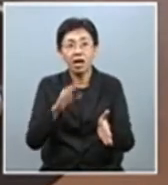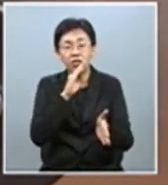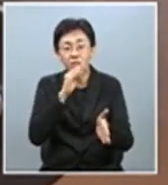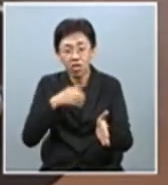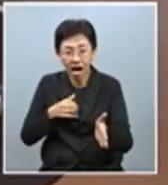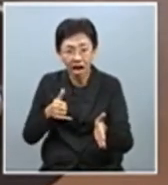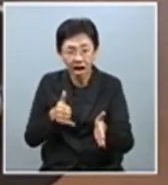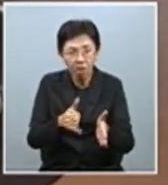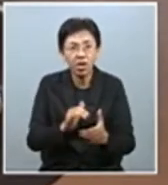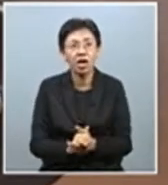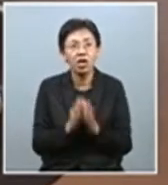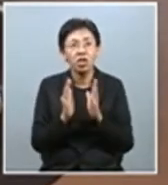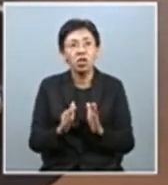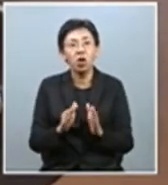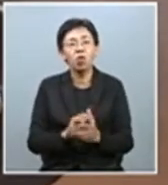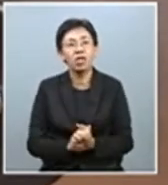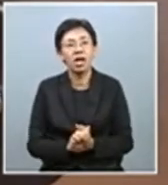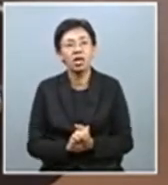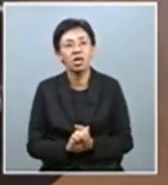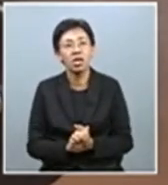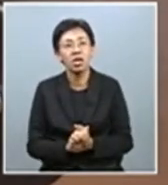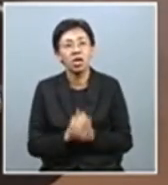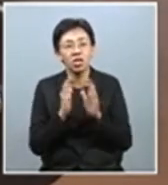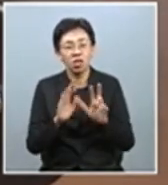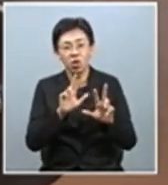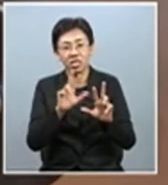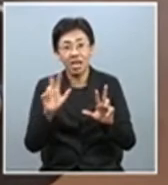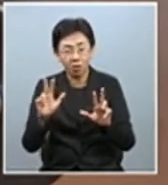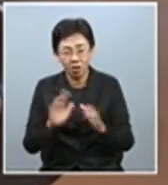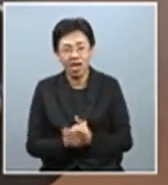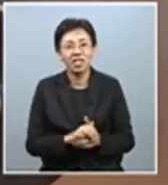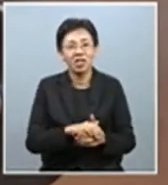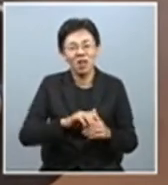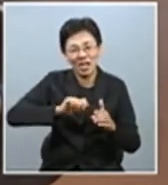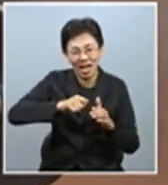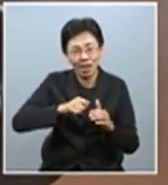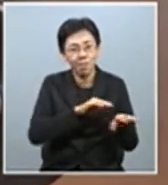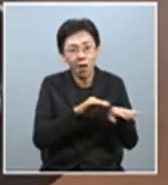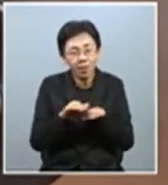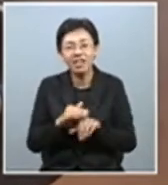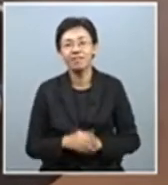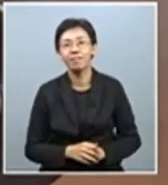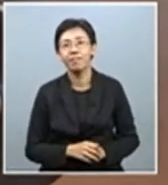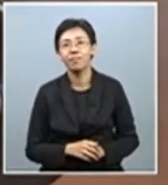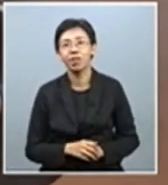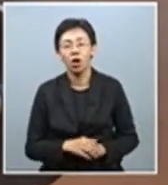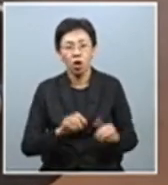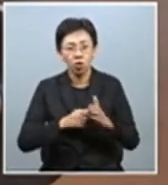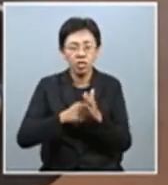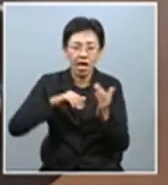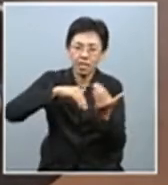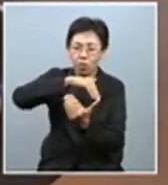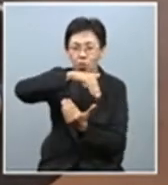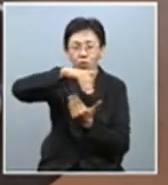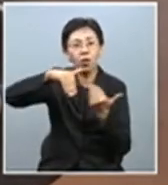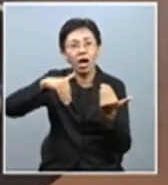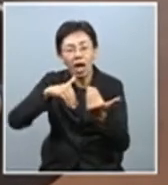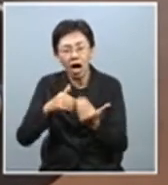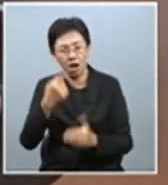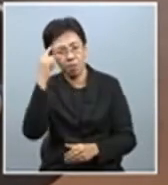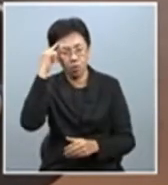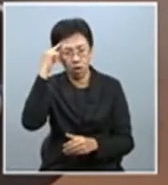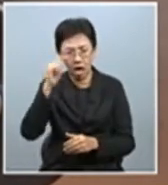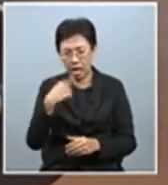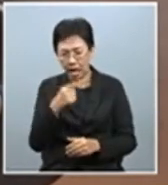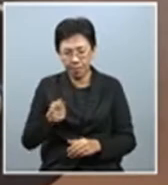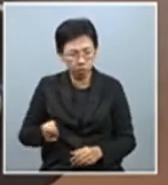ต้องใช้คนไขกุญแจพร้อมกันถึง3คนด้วยกันครับและกุญแจก็จะมีการสลับสับเปลี่ยนไปนะครับเพื่อไม่รู้ว่าใครเป็นคนถือ